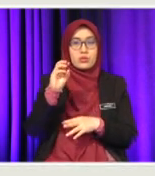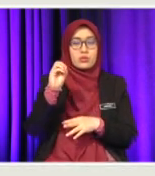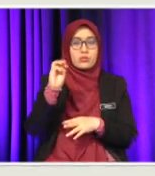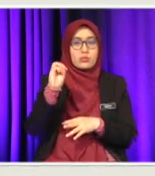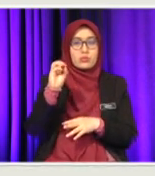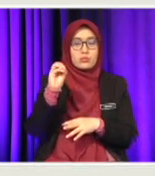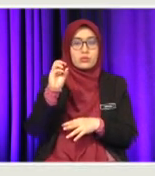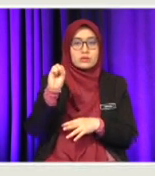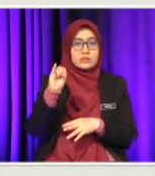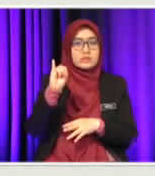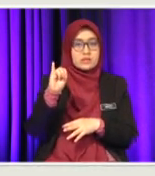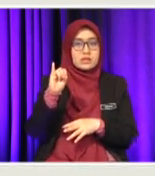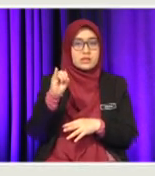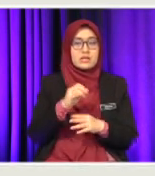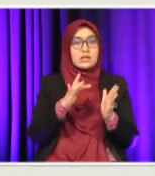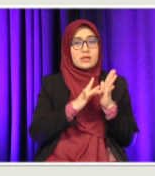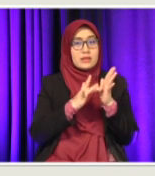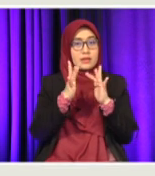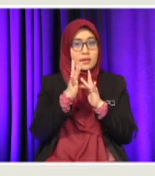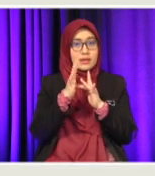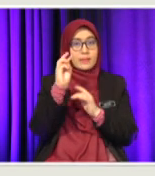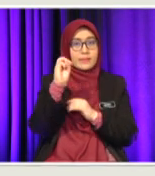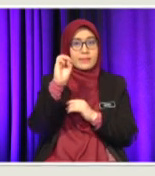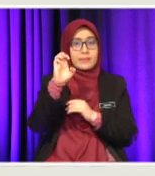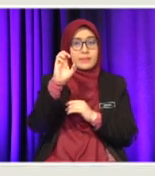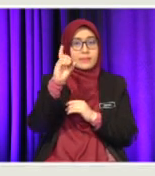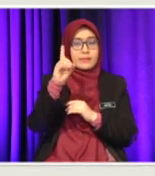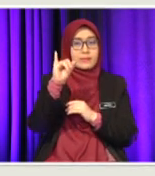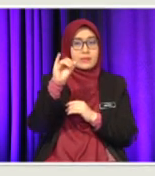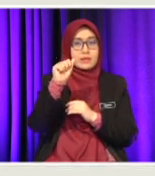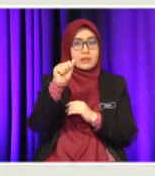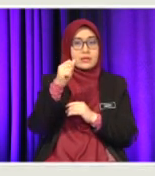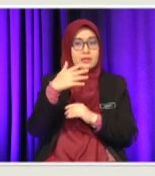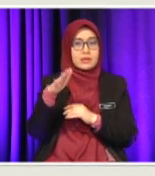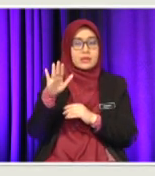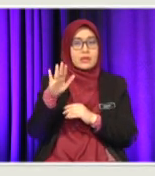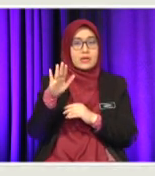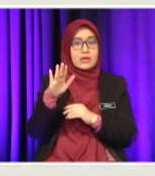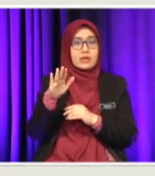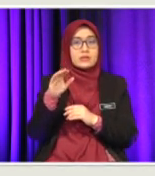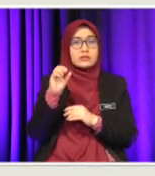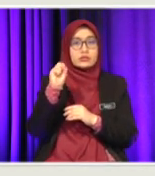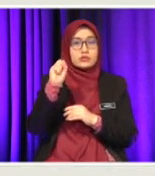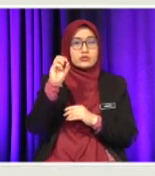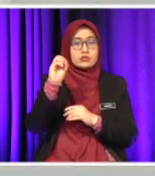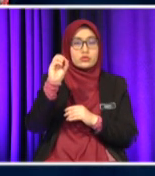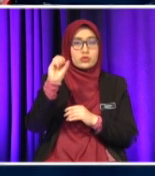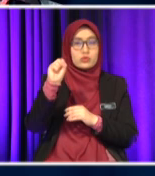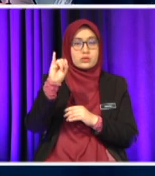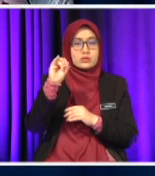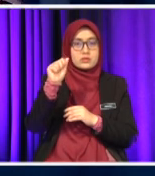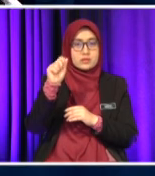dan itu juga satu media yang sekarang ini menjadi pilihan sebab dia dapat